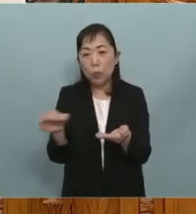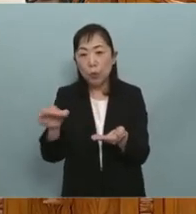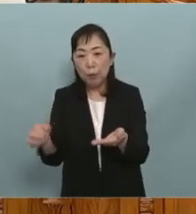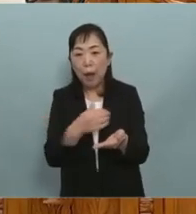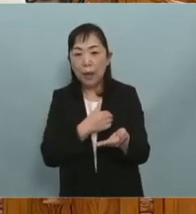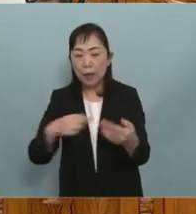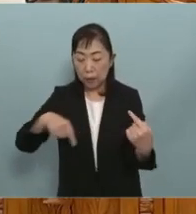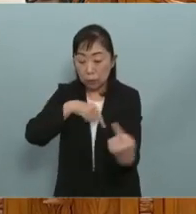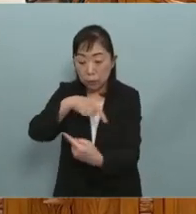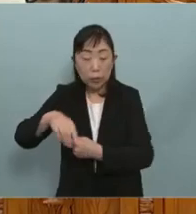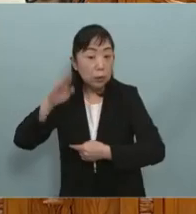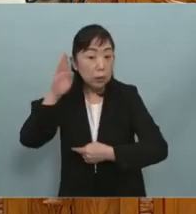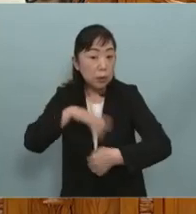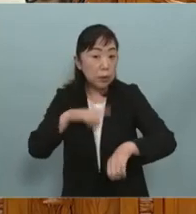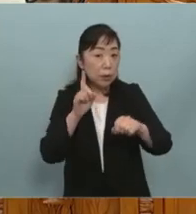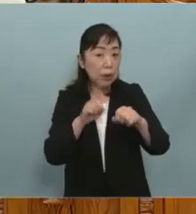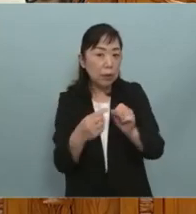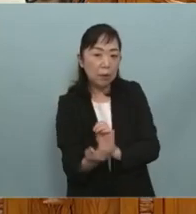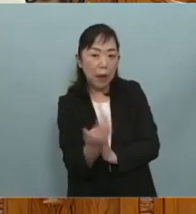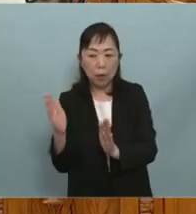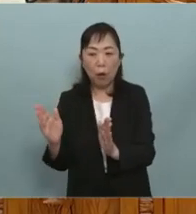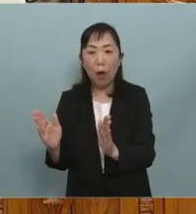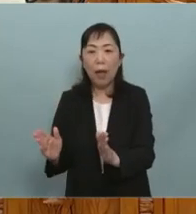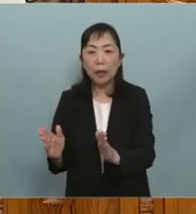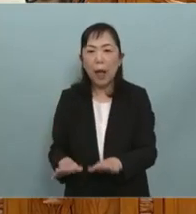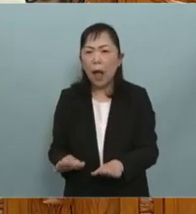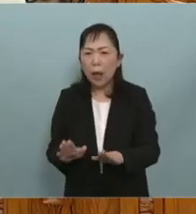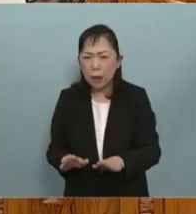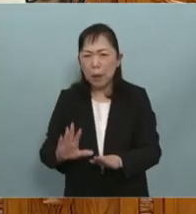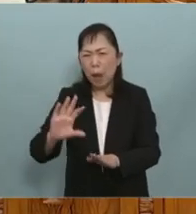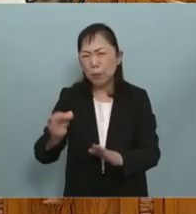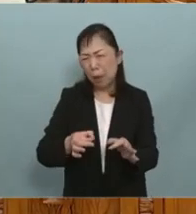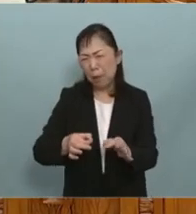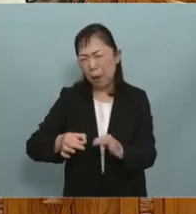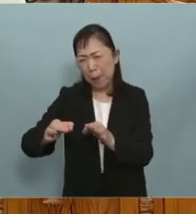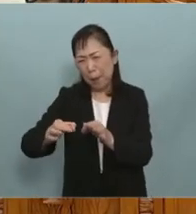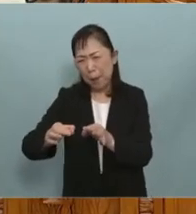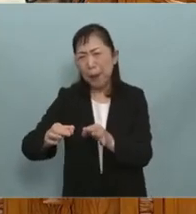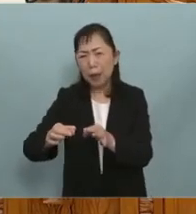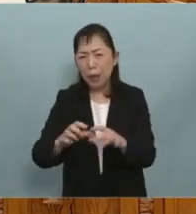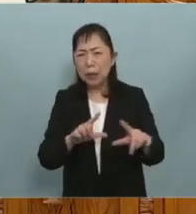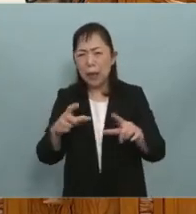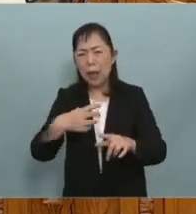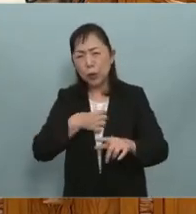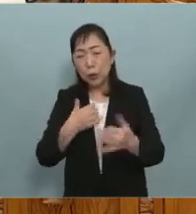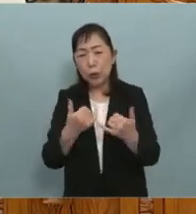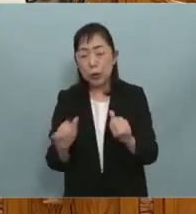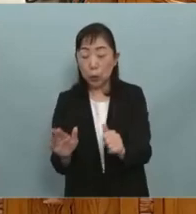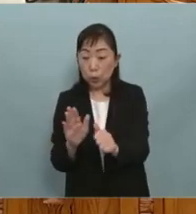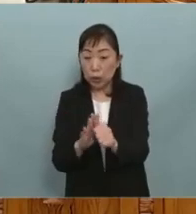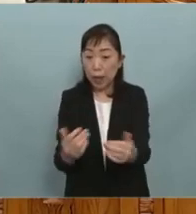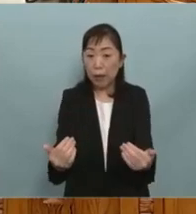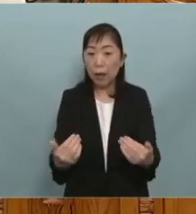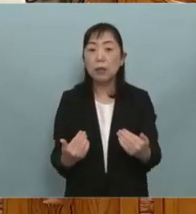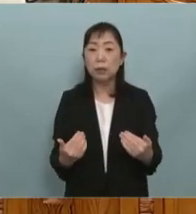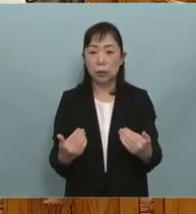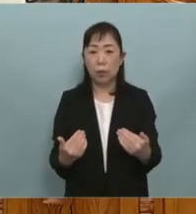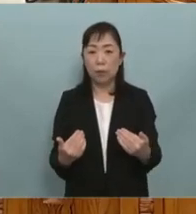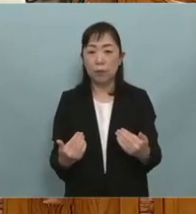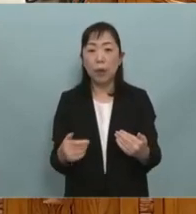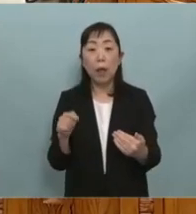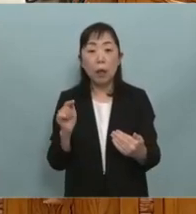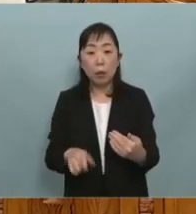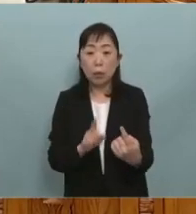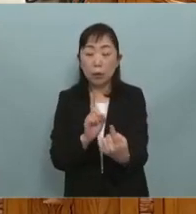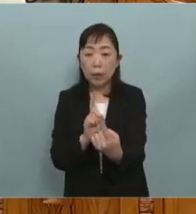回り出すまでの間足元で物価高に苦しむ方々への支援が必要ですこうした物価高